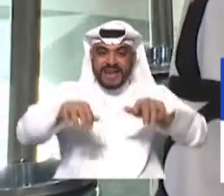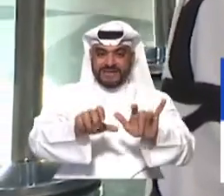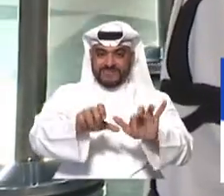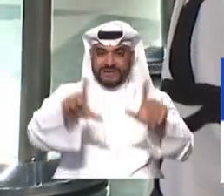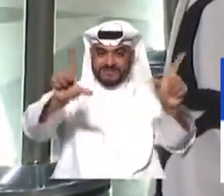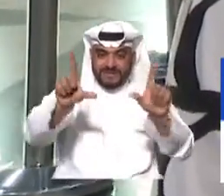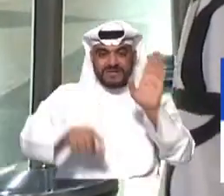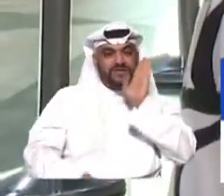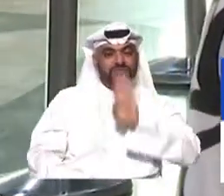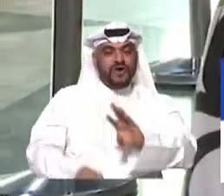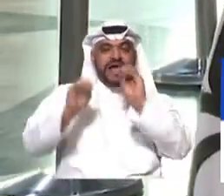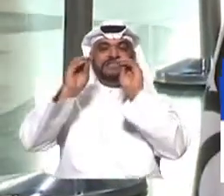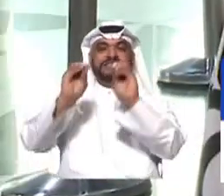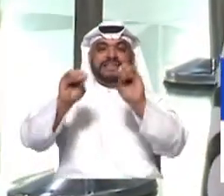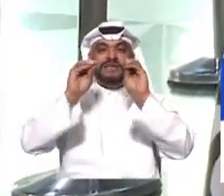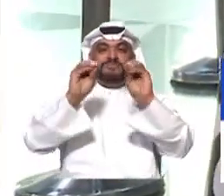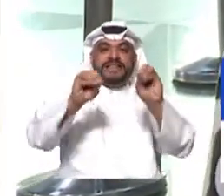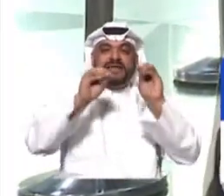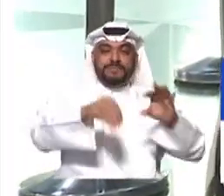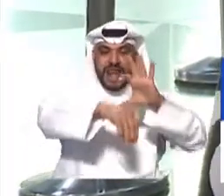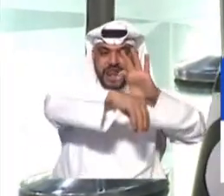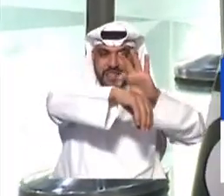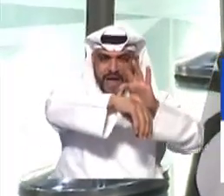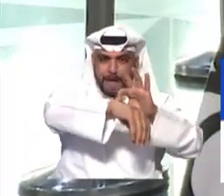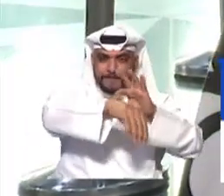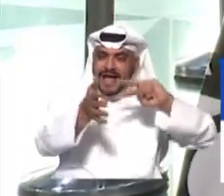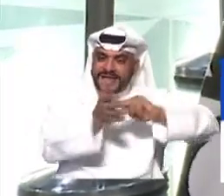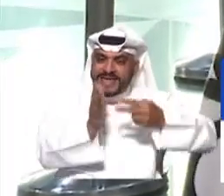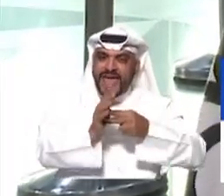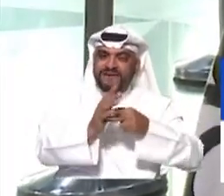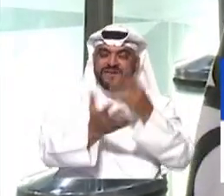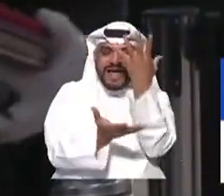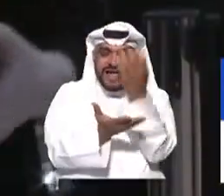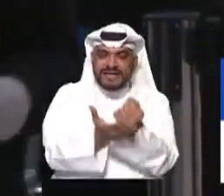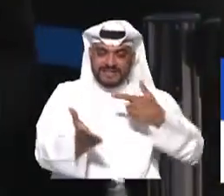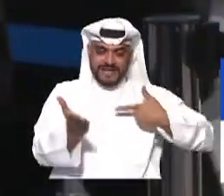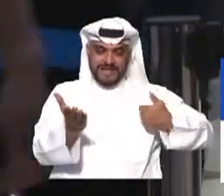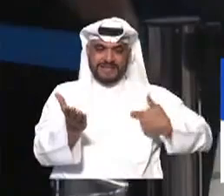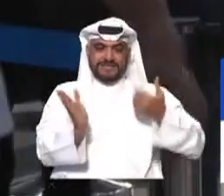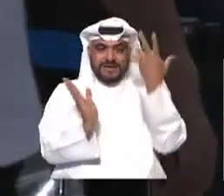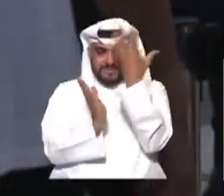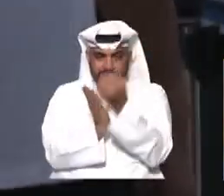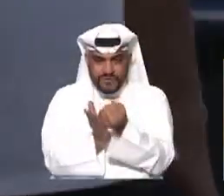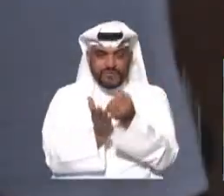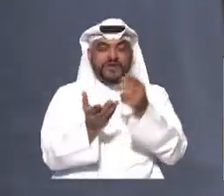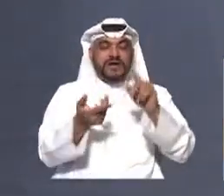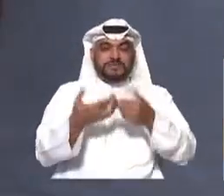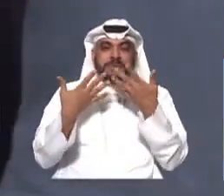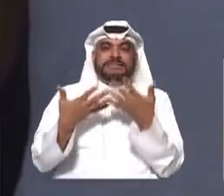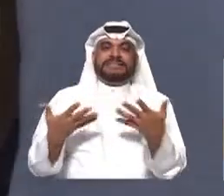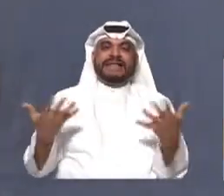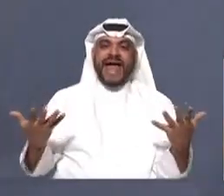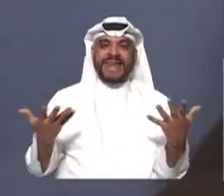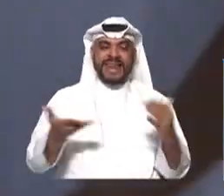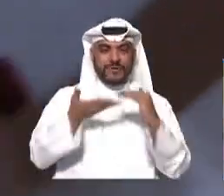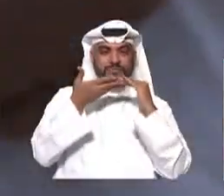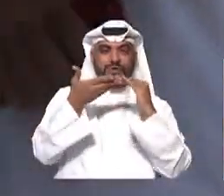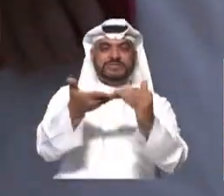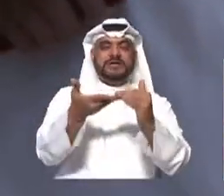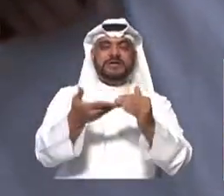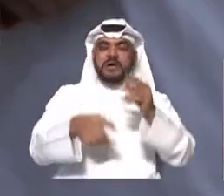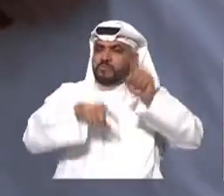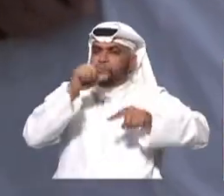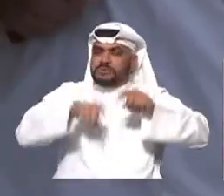وتدريب الكوادر الطبية على النظام، ويعني نساعدهم باستخدامه بشكل سهل بحيث ان ما يواجهون